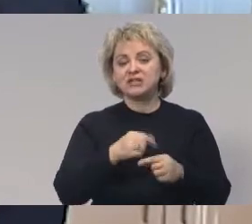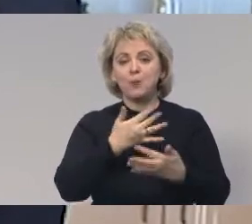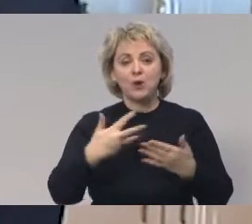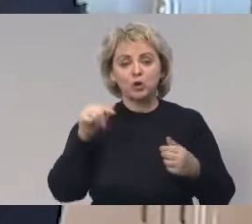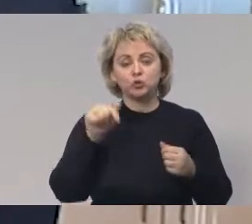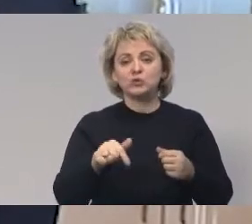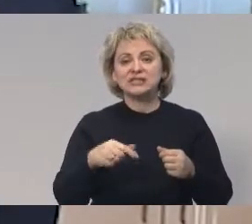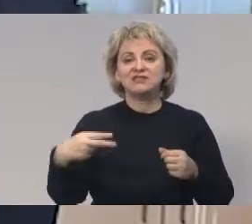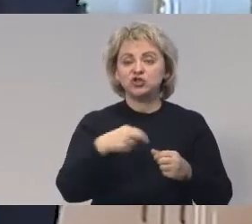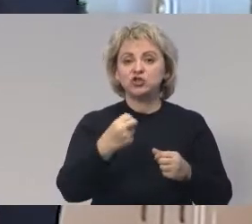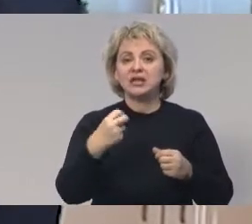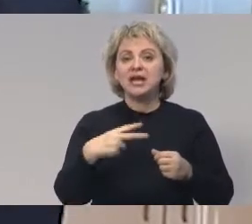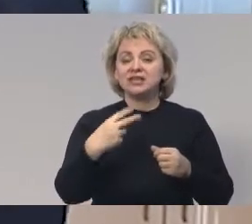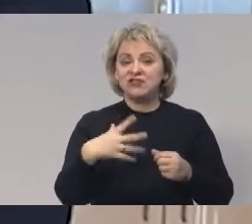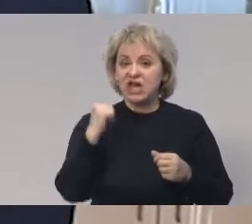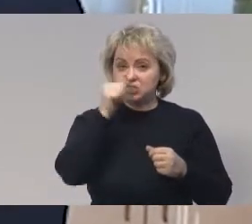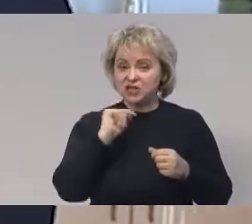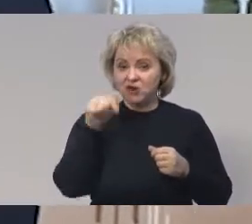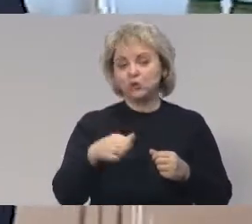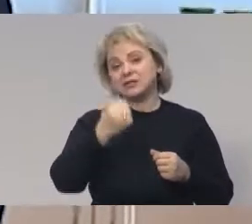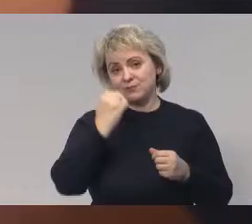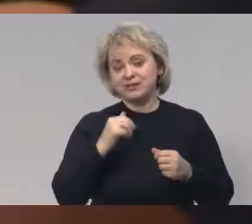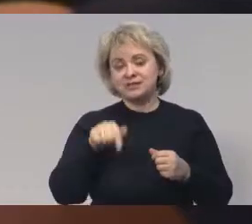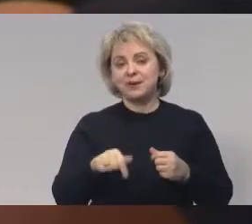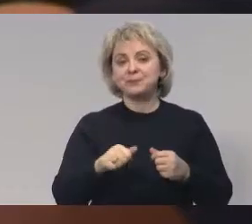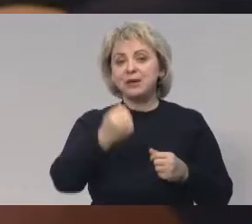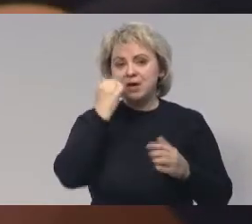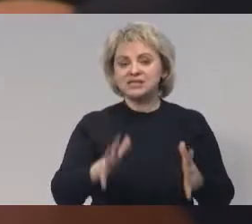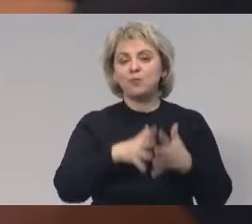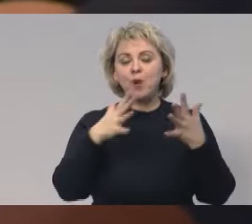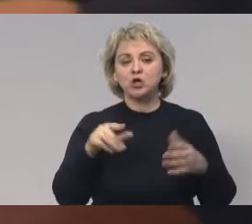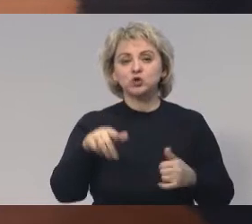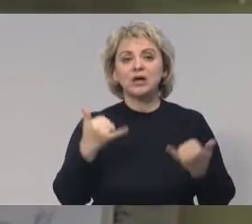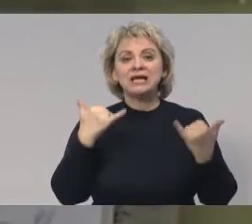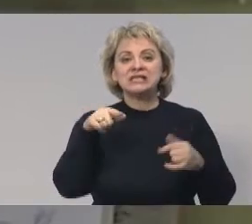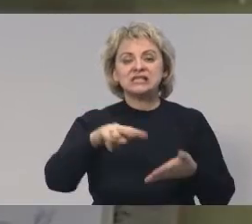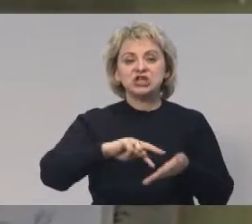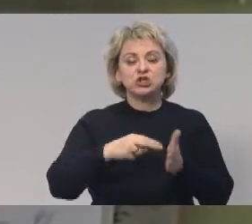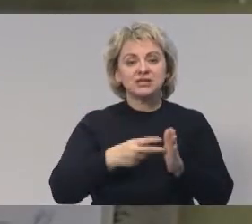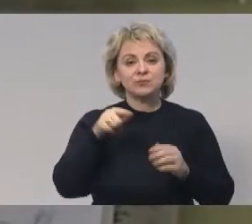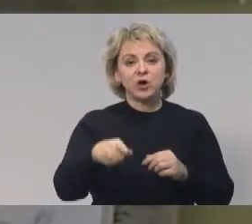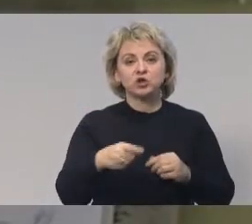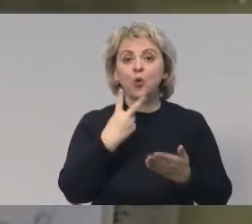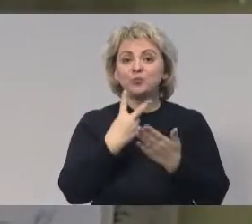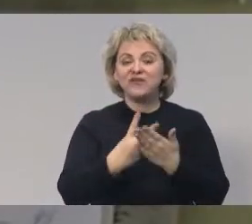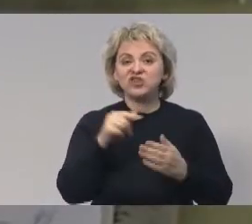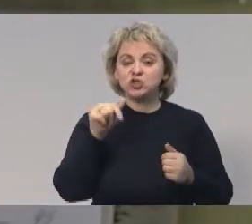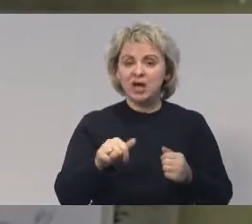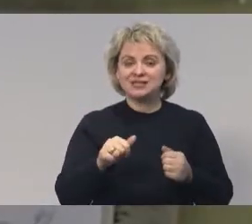уже 2015 года. Спасибо. Спасибо большое. Сейчас в проекте по